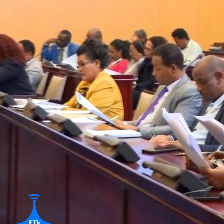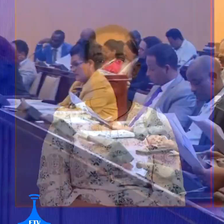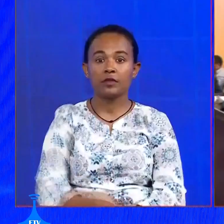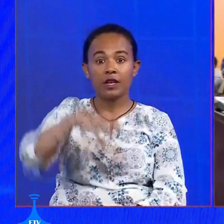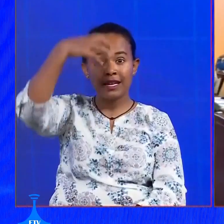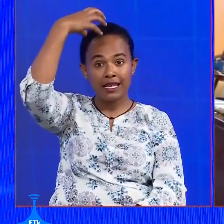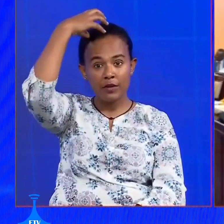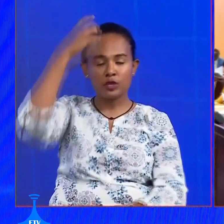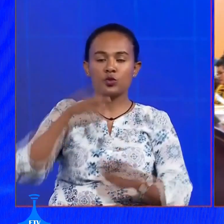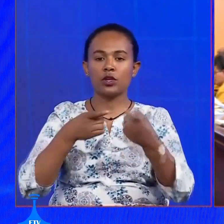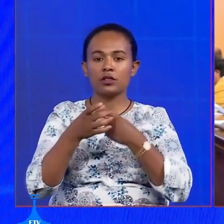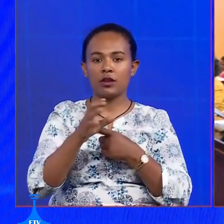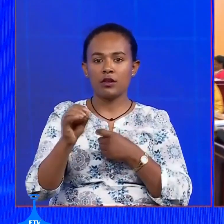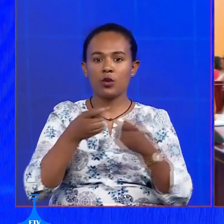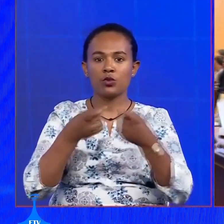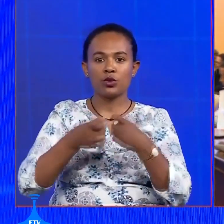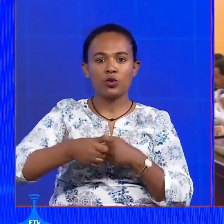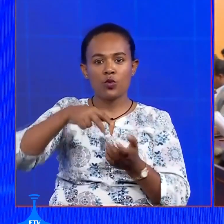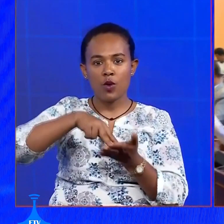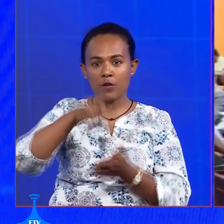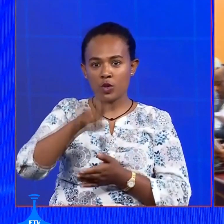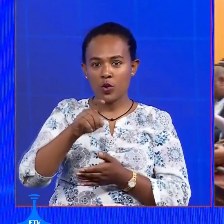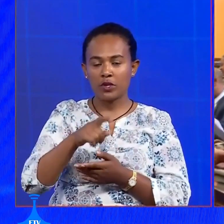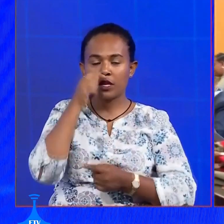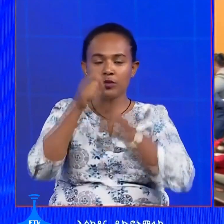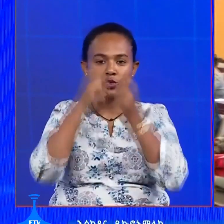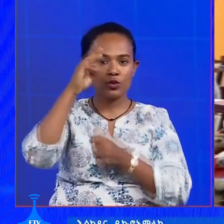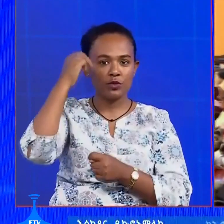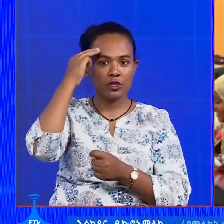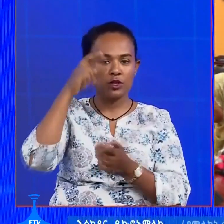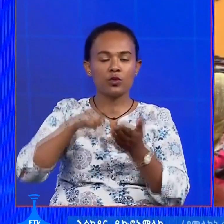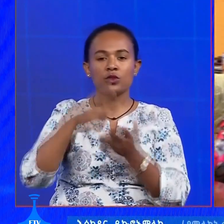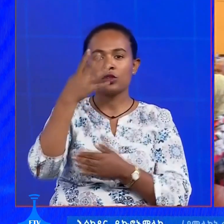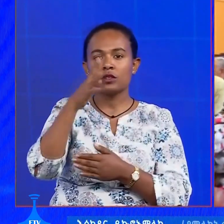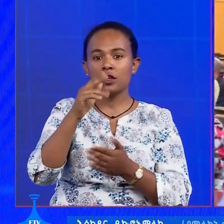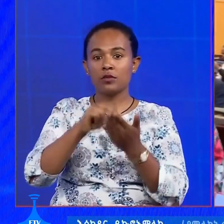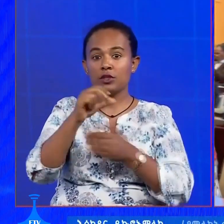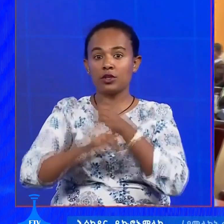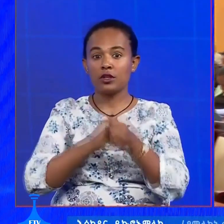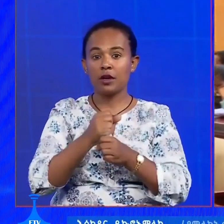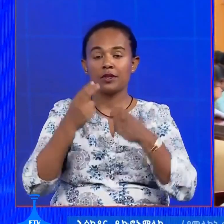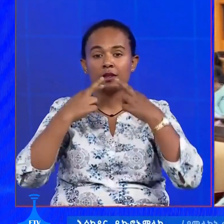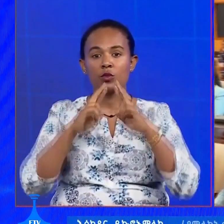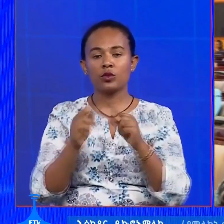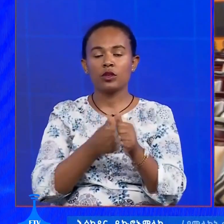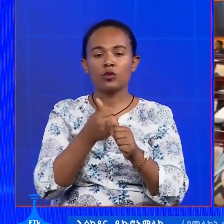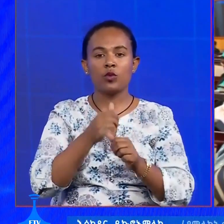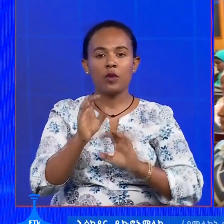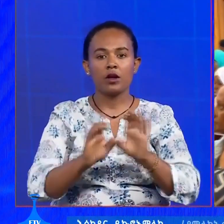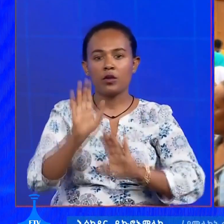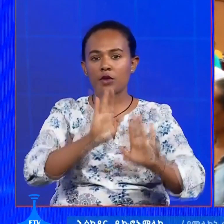የመንግስት ወጪ አስተዳደርና ቁጥጥር ጉዳዮች ቋሚ ኮሚቴ በቱሪዝም ሚኒስቴር የ2014 በጀት ዓመት ኦዲት ሪፖርትን ተከትሎ ባካሄደው